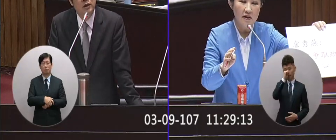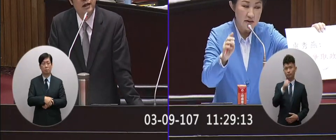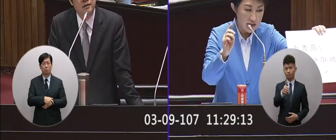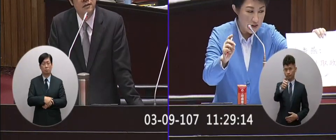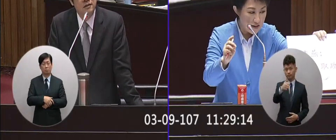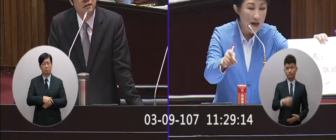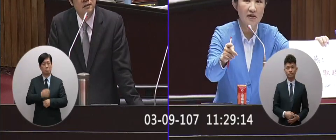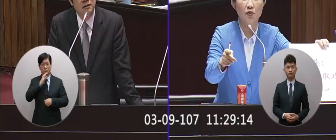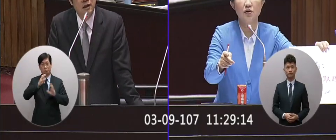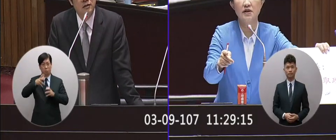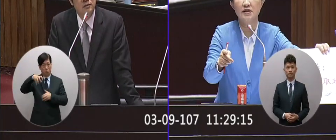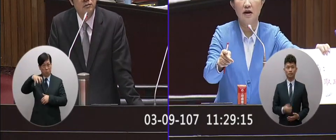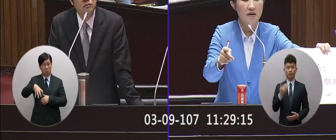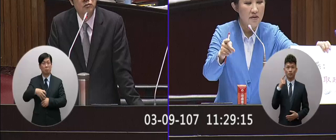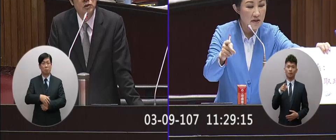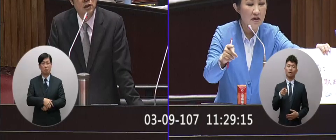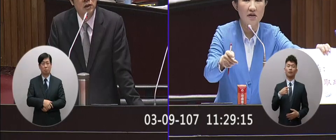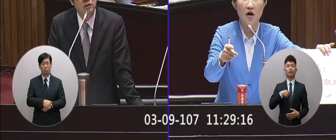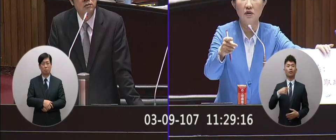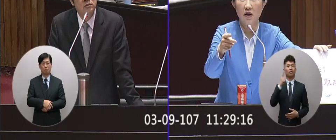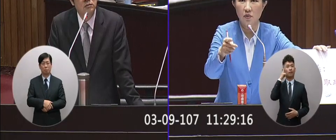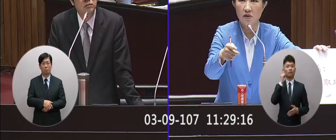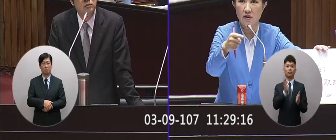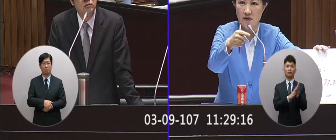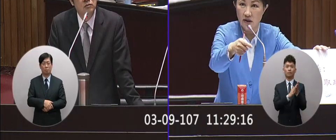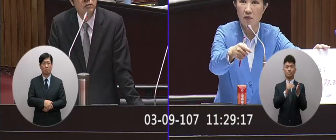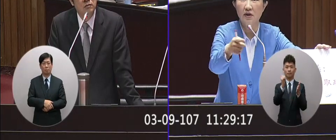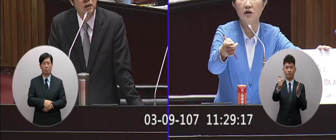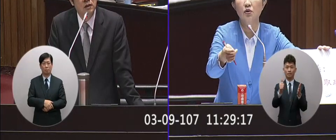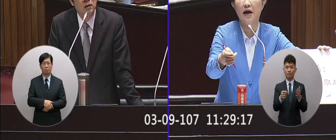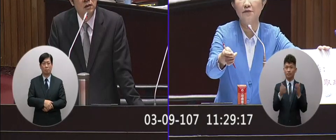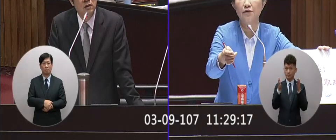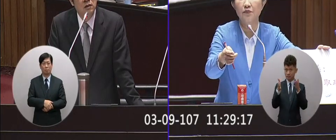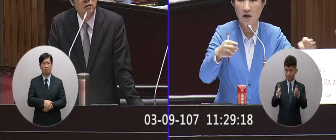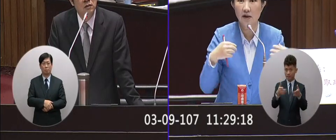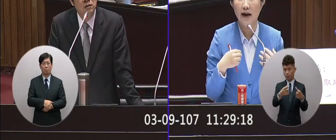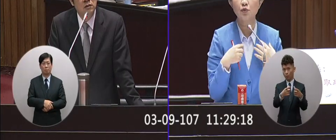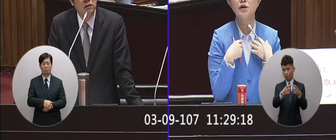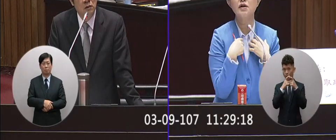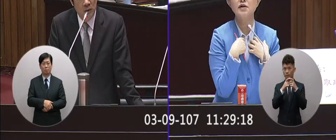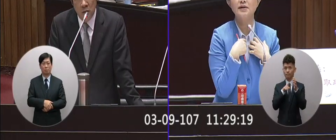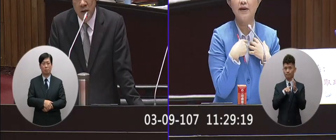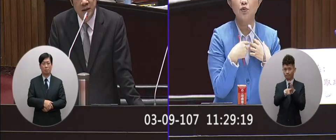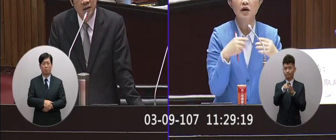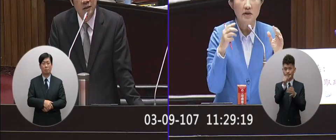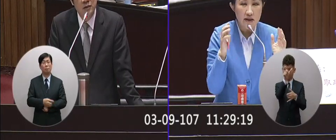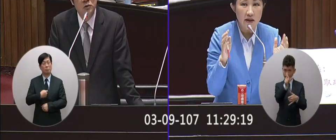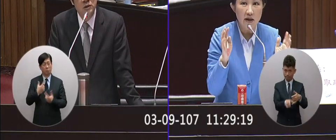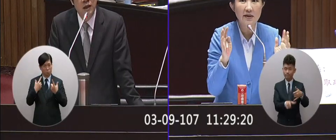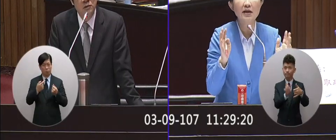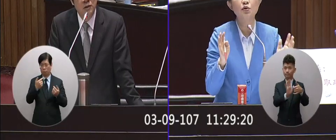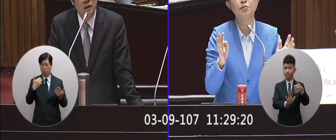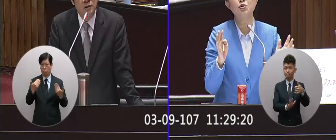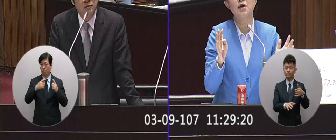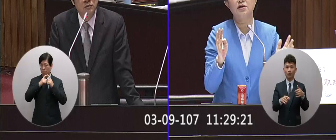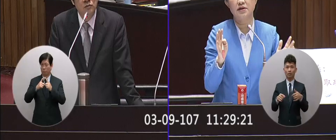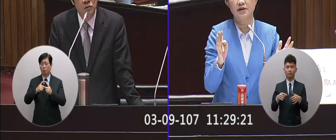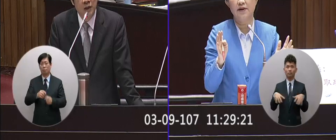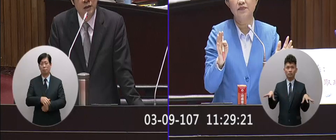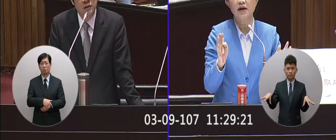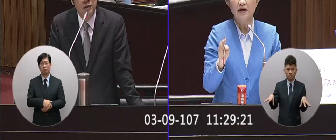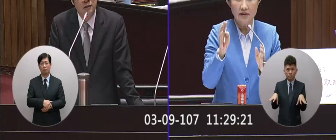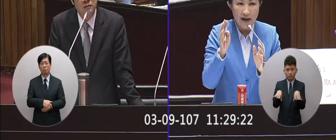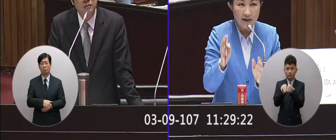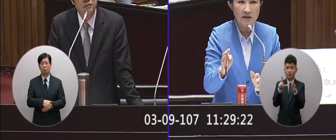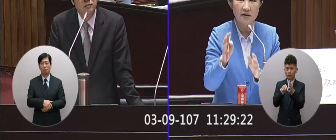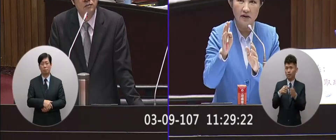这个我不敢， 谢谢，这样子我就欣赏、哎、至少你很多是这个问题你有答复，你的态度，你个人态度 我一向清楚 整合，当然我们都需要时